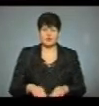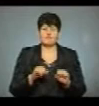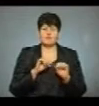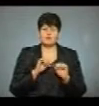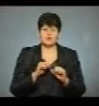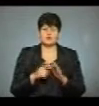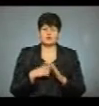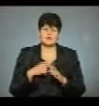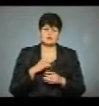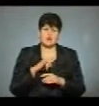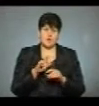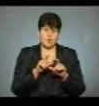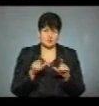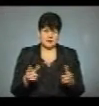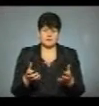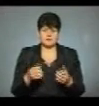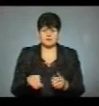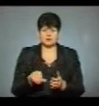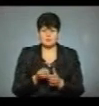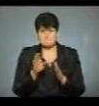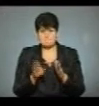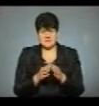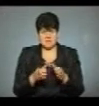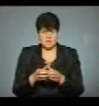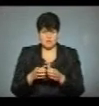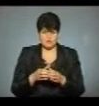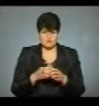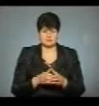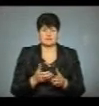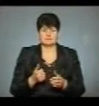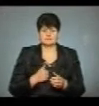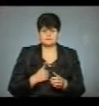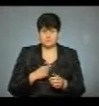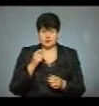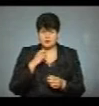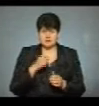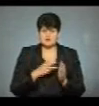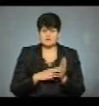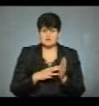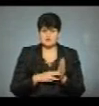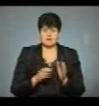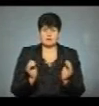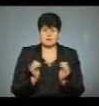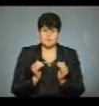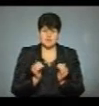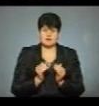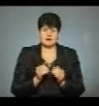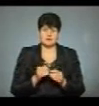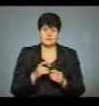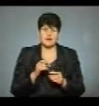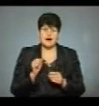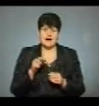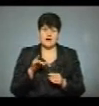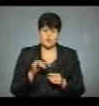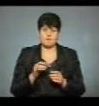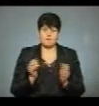аеропорту брали участь підрозділи Збройних сил України, такі як 80-та аеромобільна бригада, 79-та аеромобільна